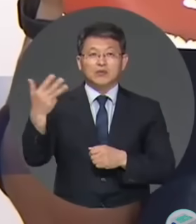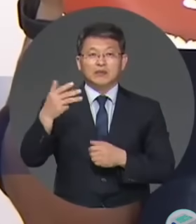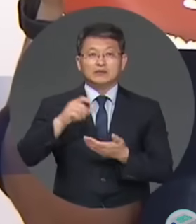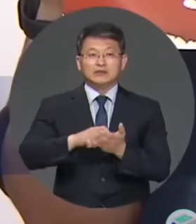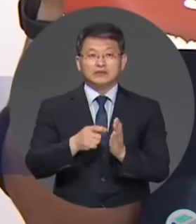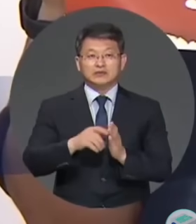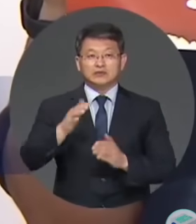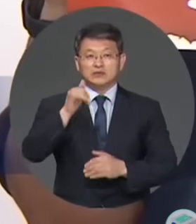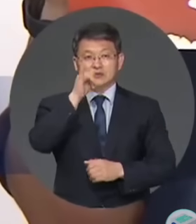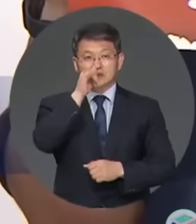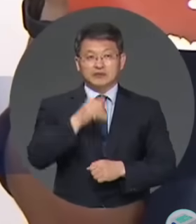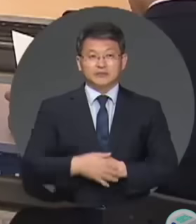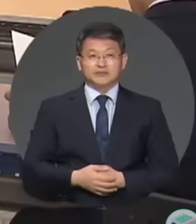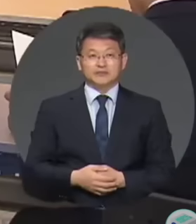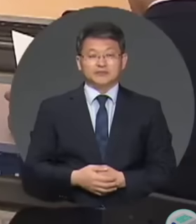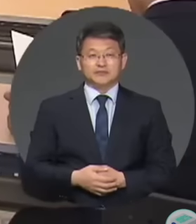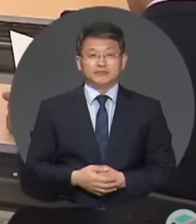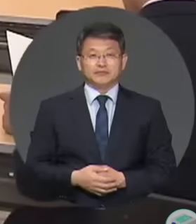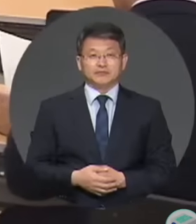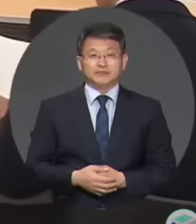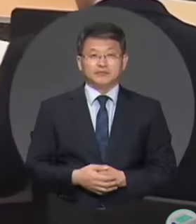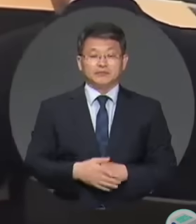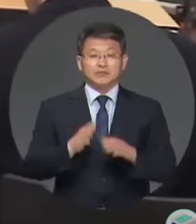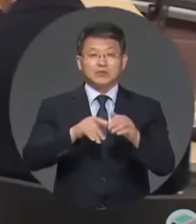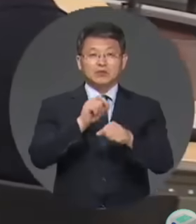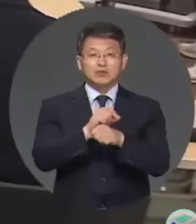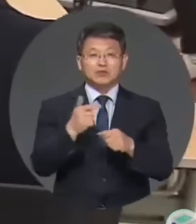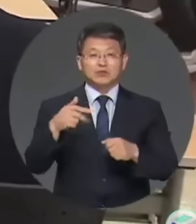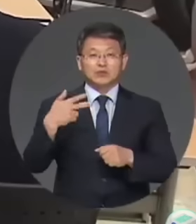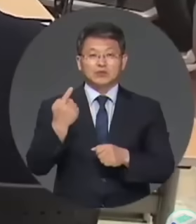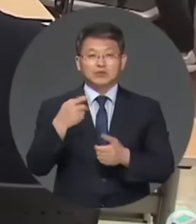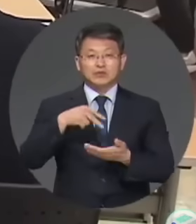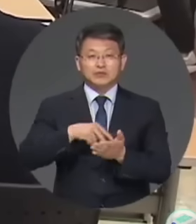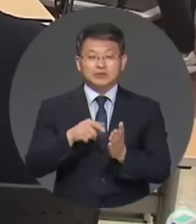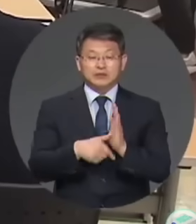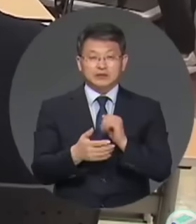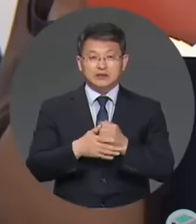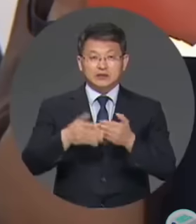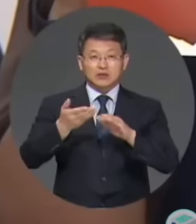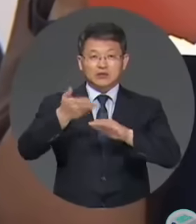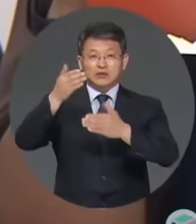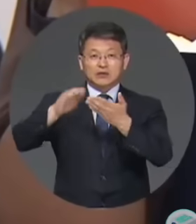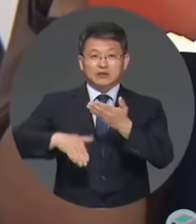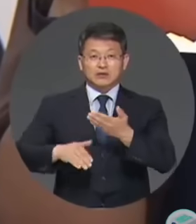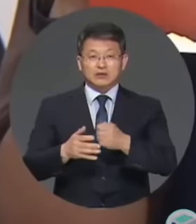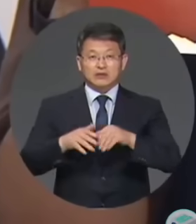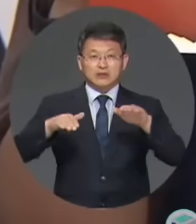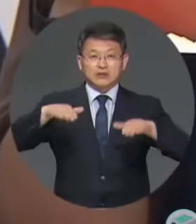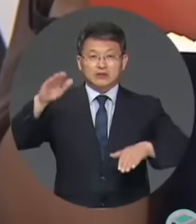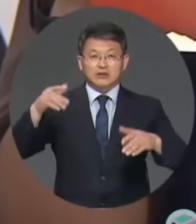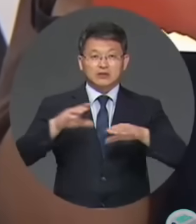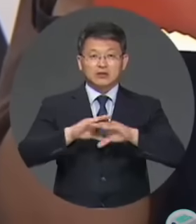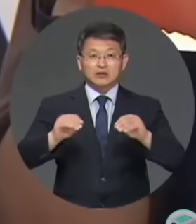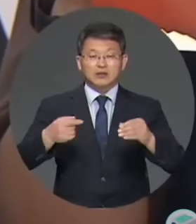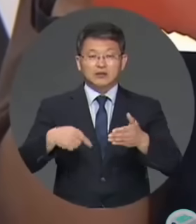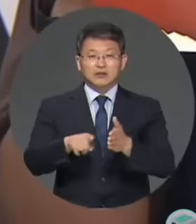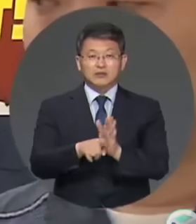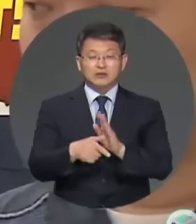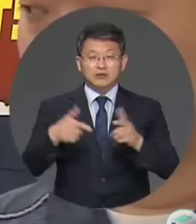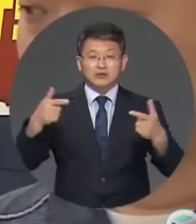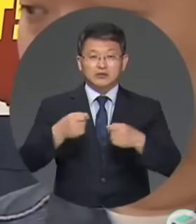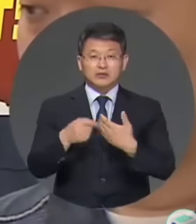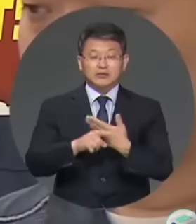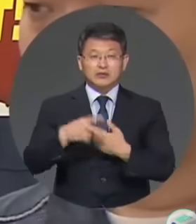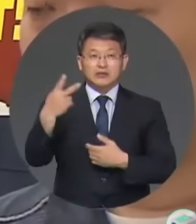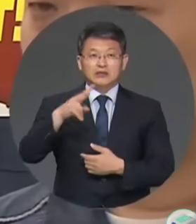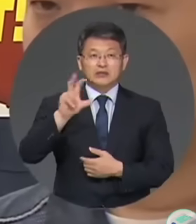원 인상에 불과했다. 공무원 노조는 고위직과 하위직 공무원의 격차를 줄이기 위해